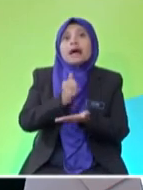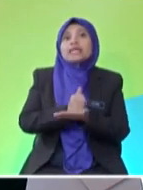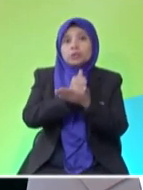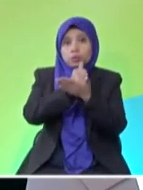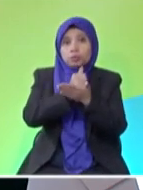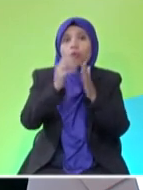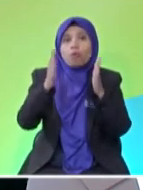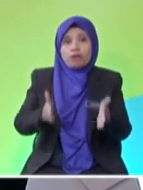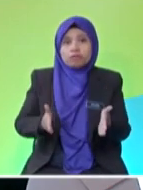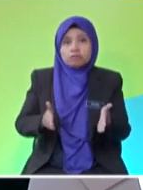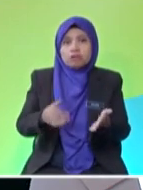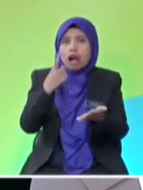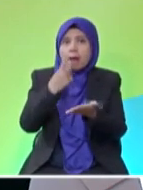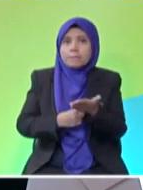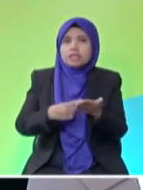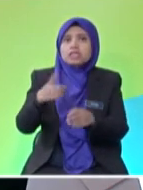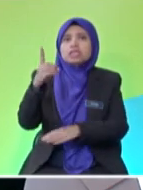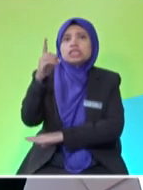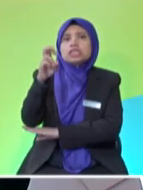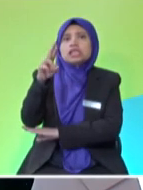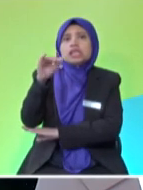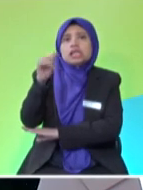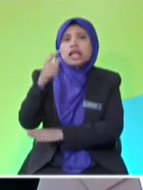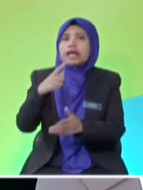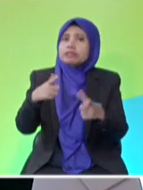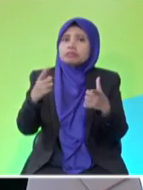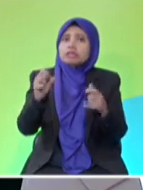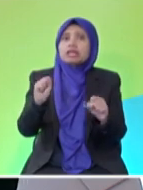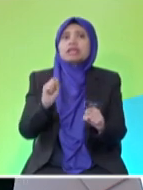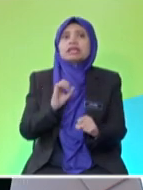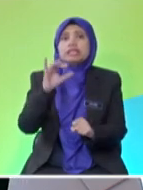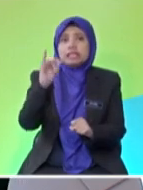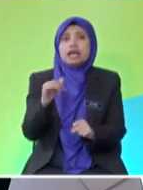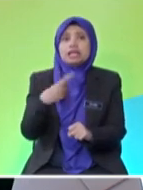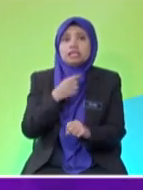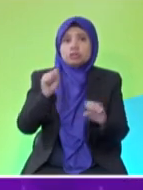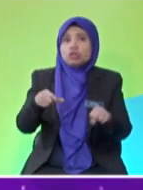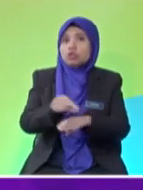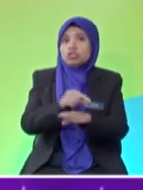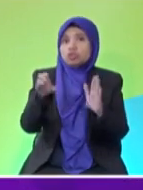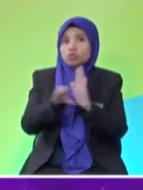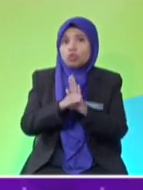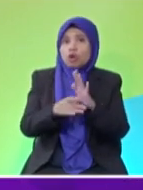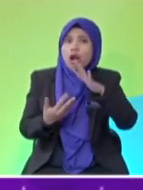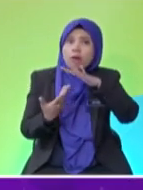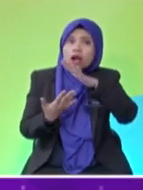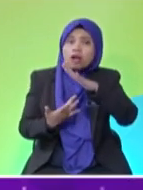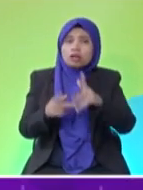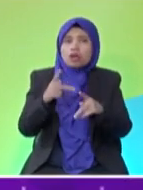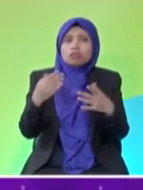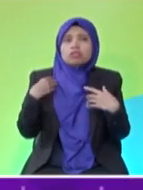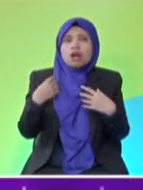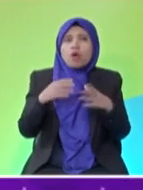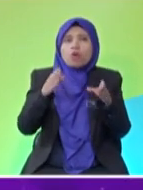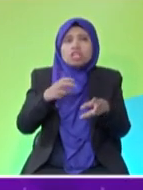oke apakah penggunaan energi lain jika satu Duri tidak berfungsi contohnya untuk kebakaran Oke kita dengar ada orang mencuri kita